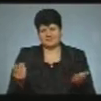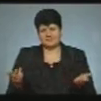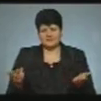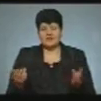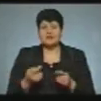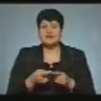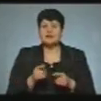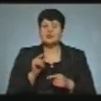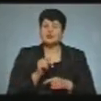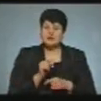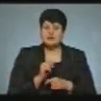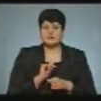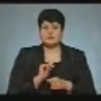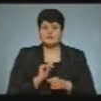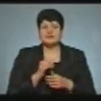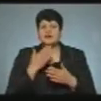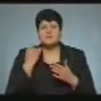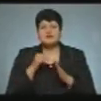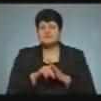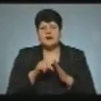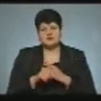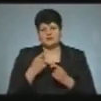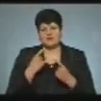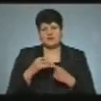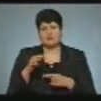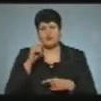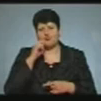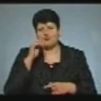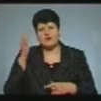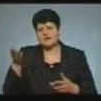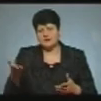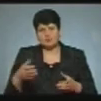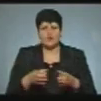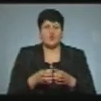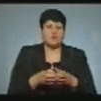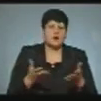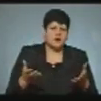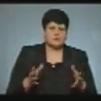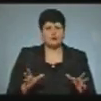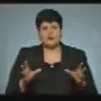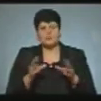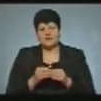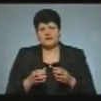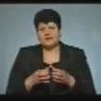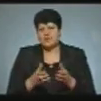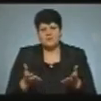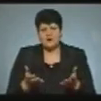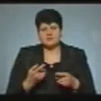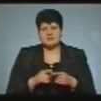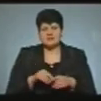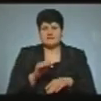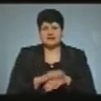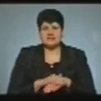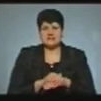тоді нема сенсу говорити про Україну, про громаду, про об'єднання громад. Це фактично